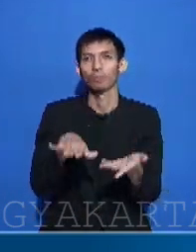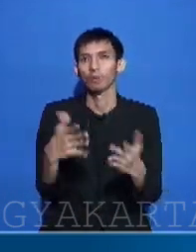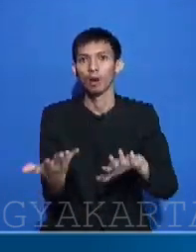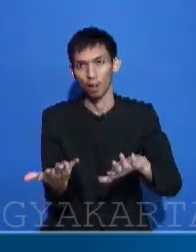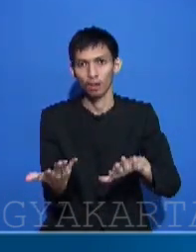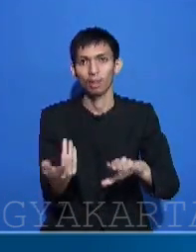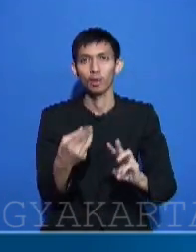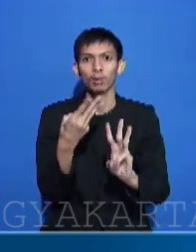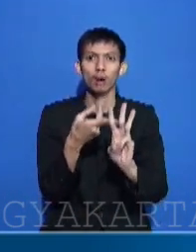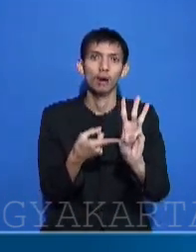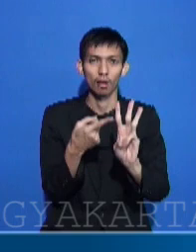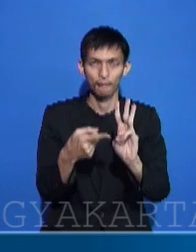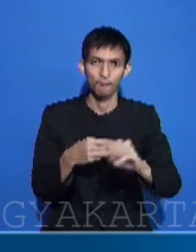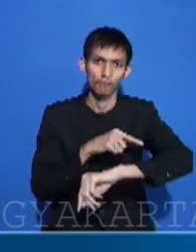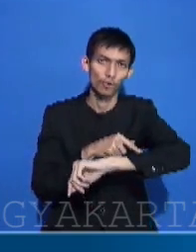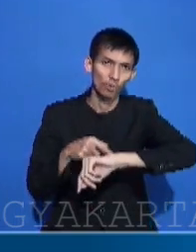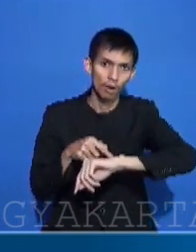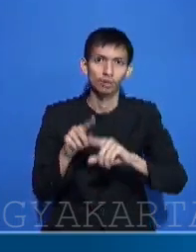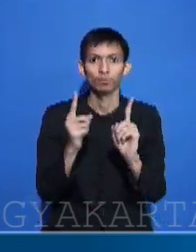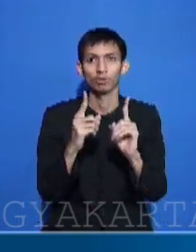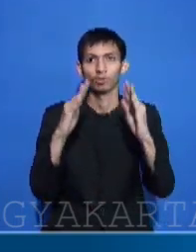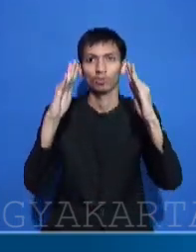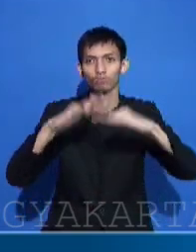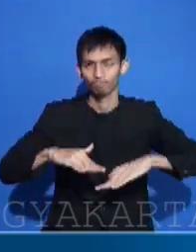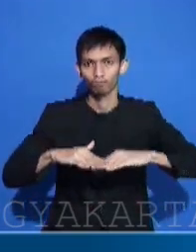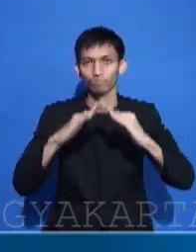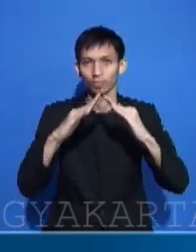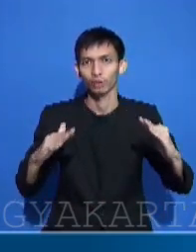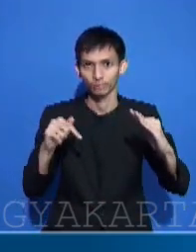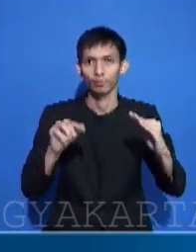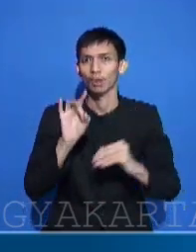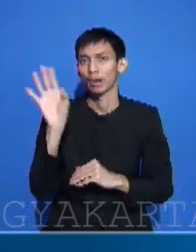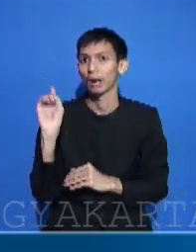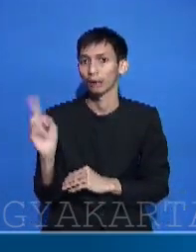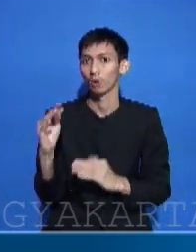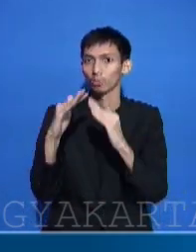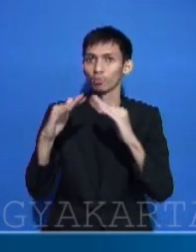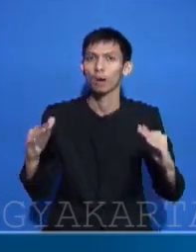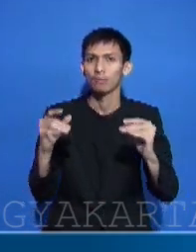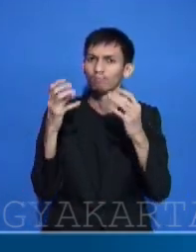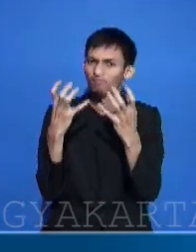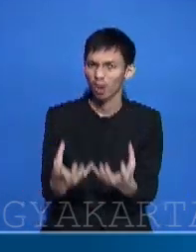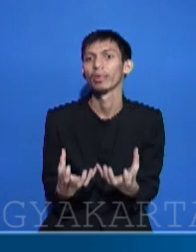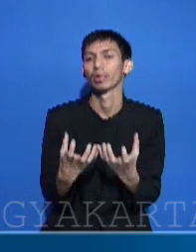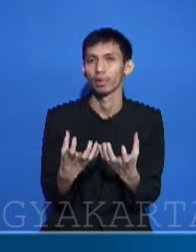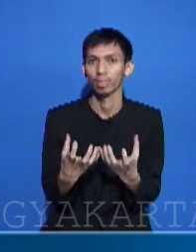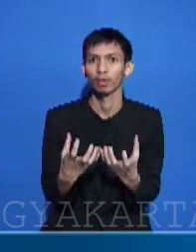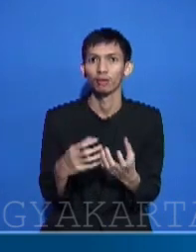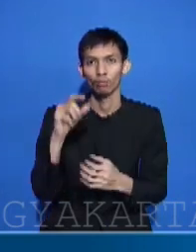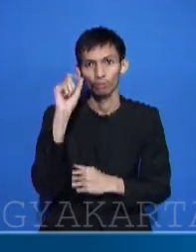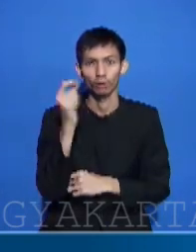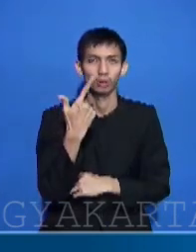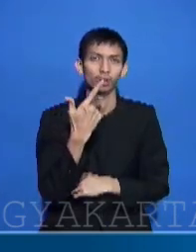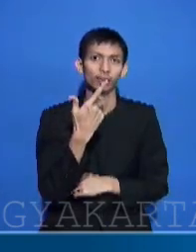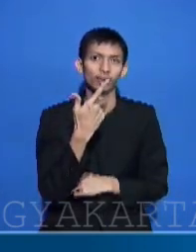luka-luka dan 11 rumah rusak. 5 diantaranya rusak berat. Tim penjinak bom Gegana Brimob Polda Jateng dan tim